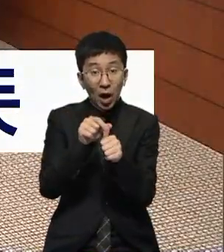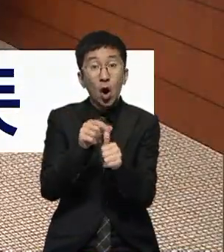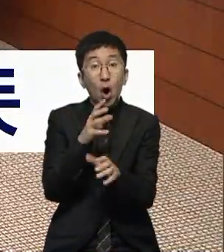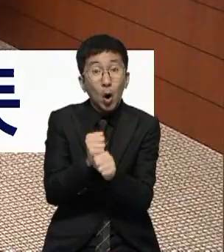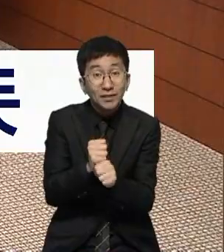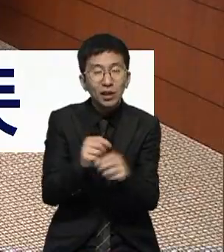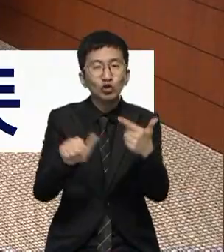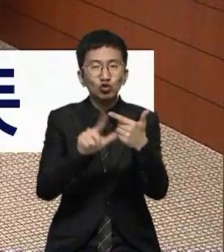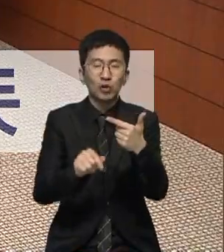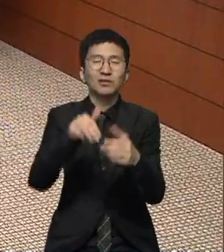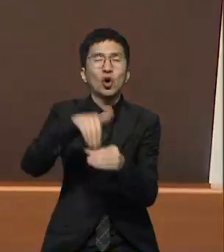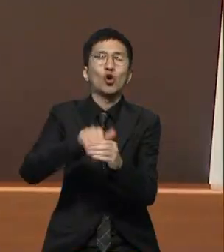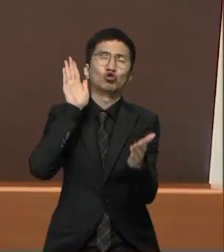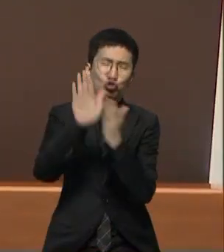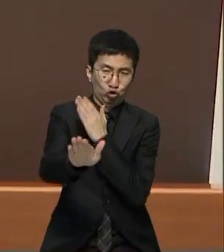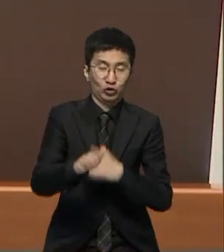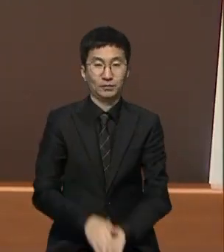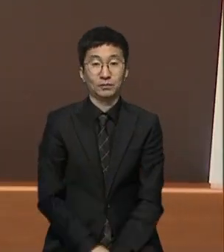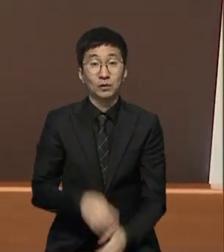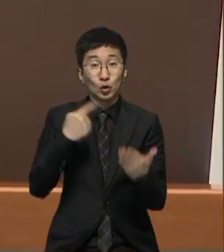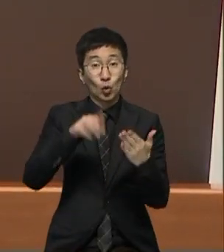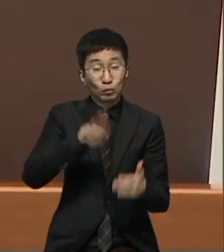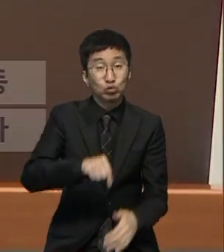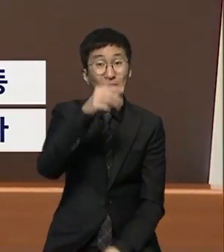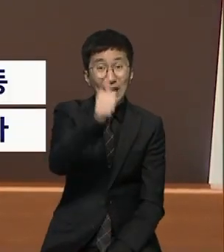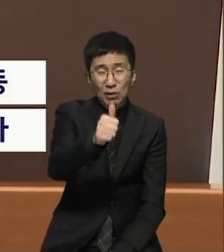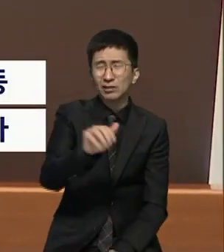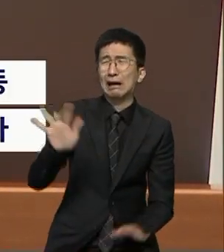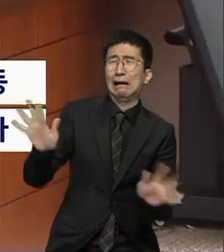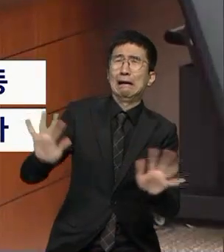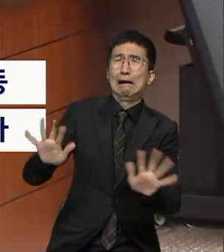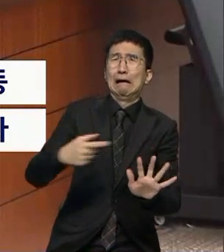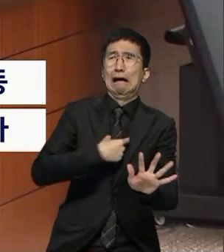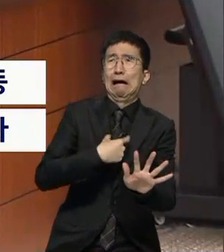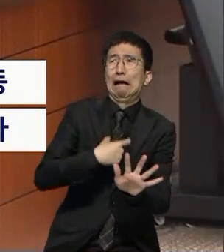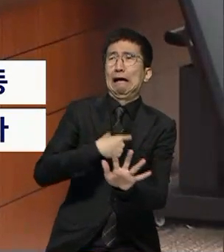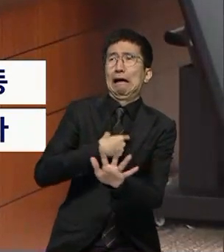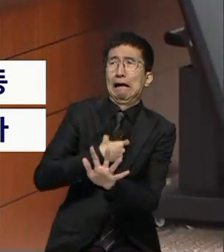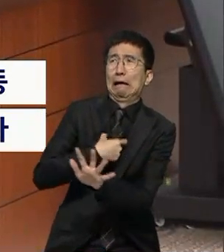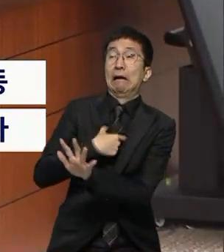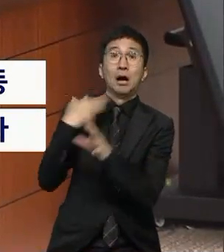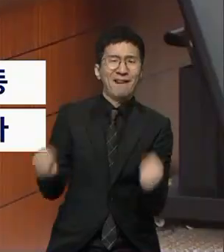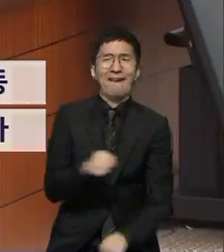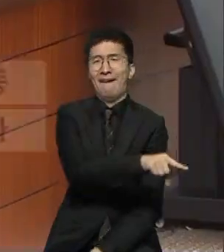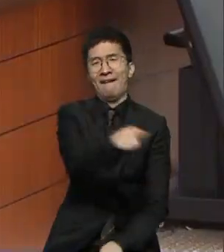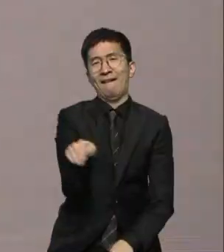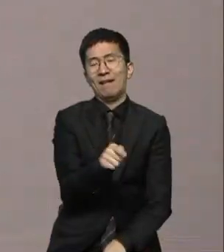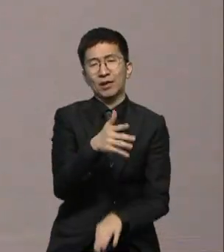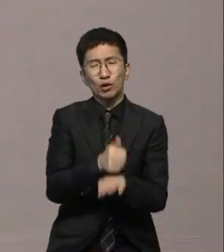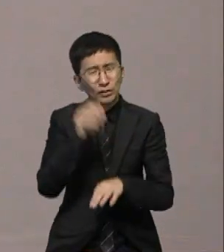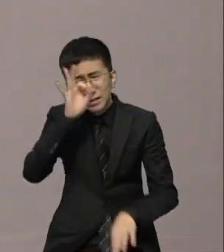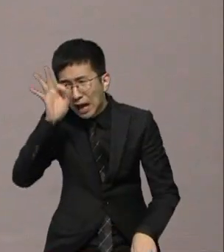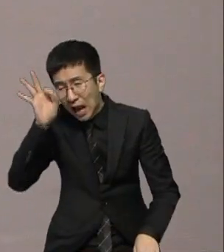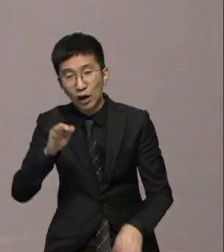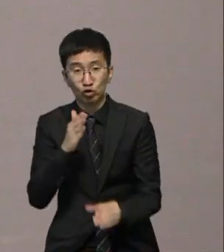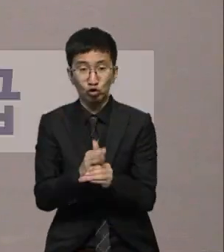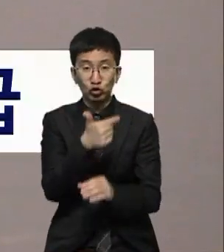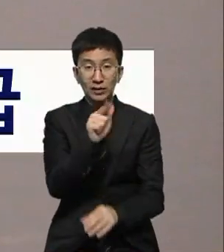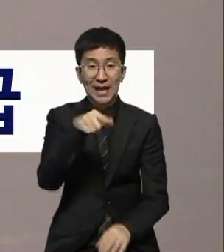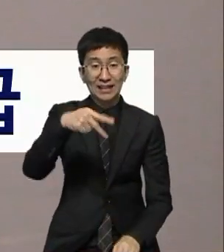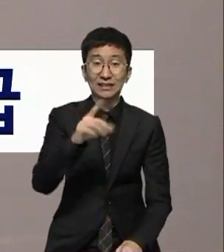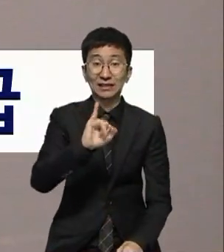될 것으로 보입니다 교육부 장관 의 경우 본인 고사 등을 이유로 마땅한 인물을 못찾고 있는 걸로 알려진 가운데 나승일